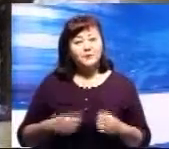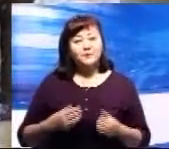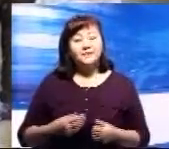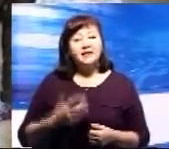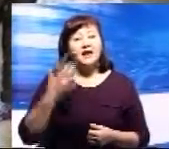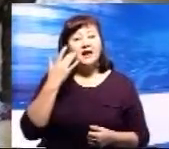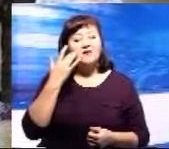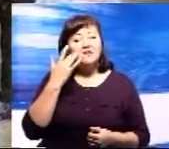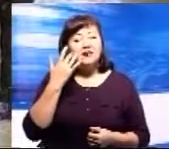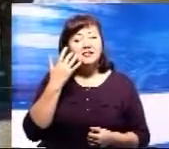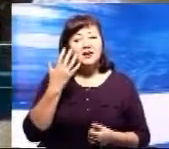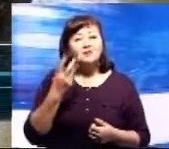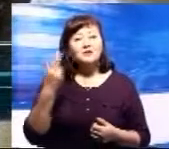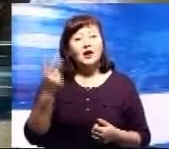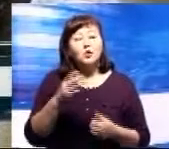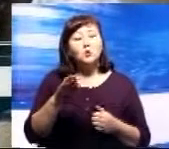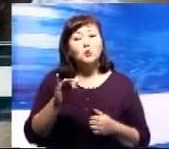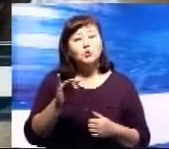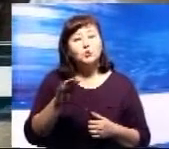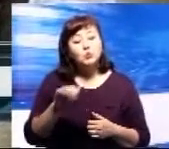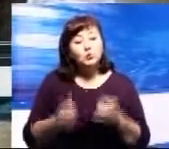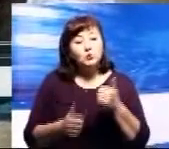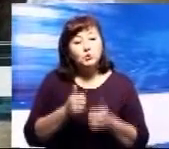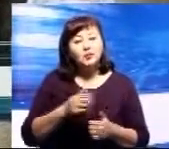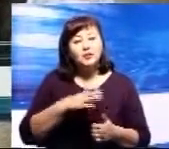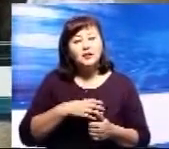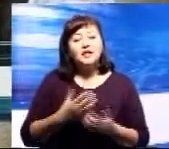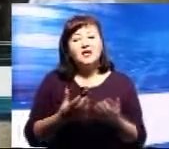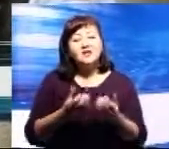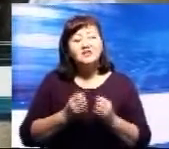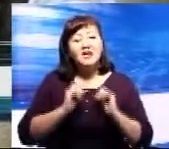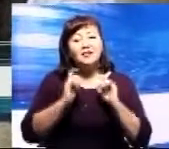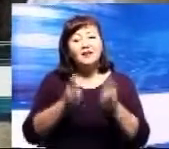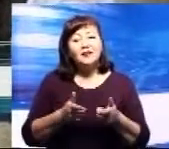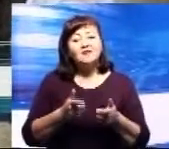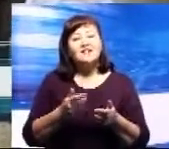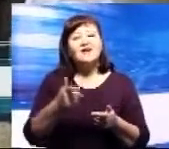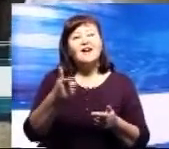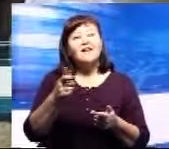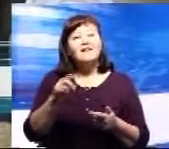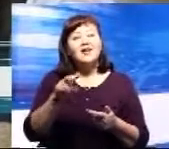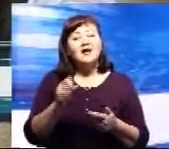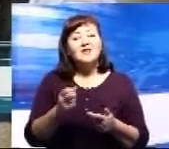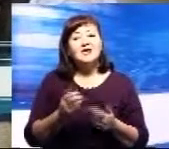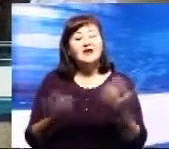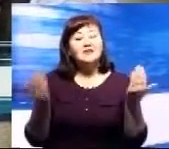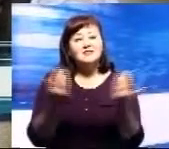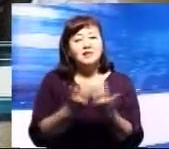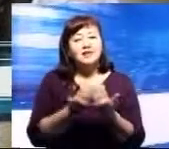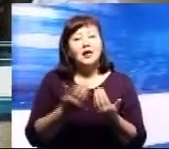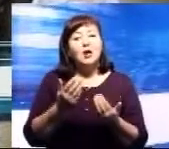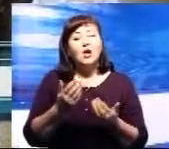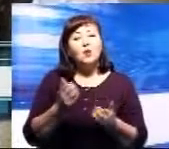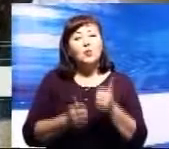Во время второго тура мы показали хорошие результаты и получили путевку в 3-й тур на гала-концерт. Конкурс организован на высшем уровне.